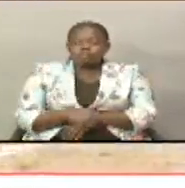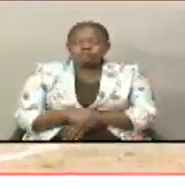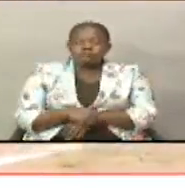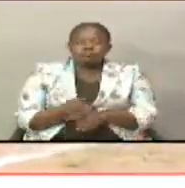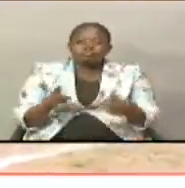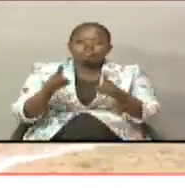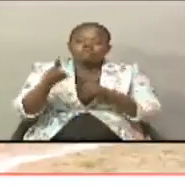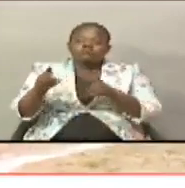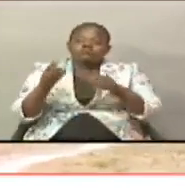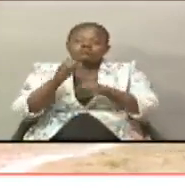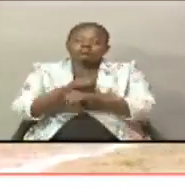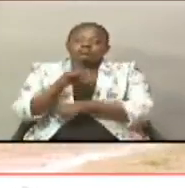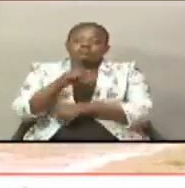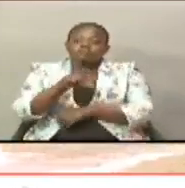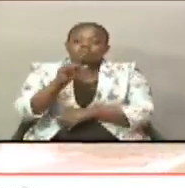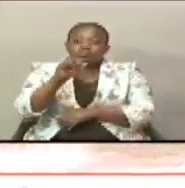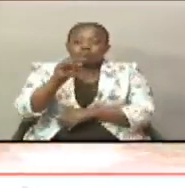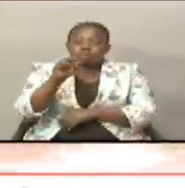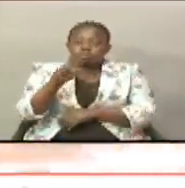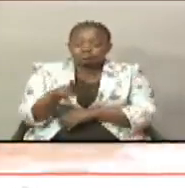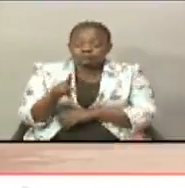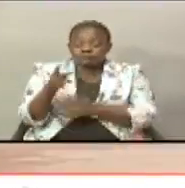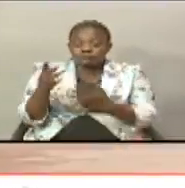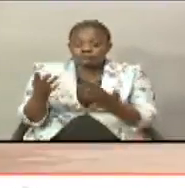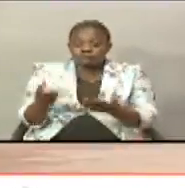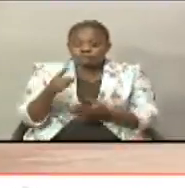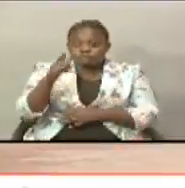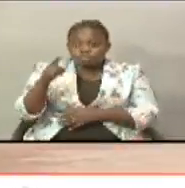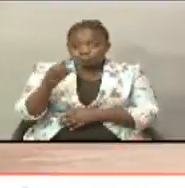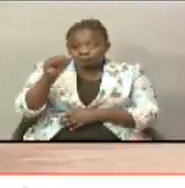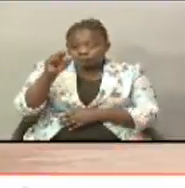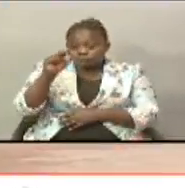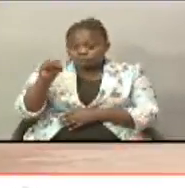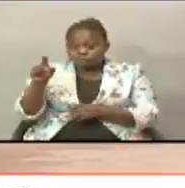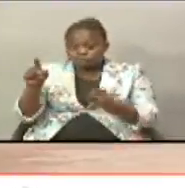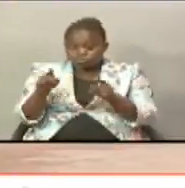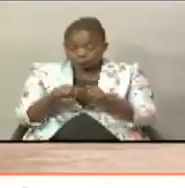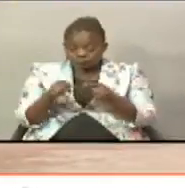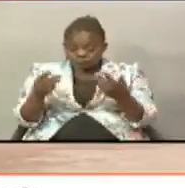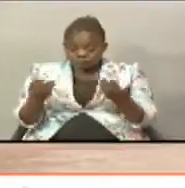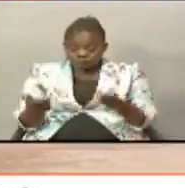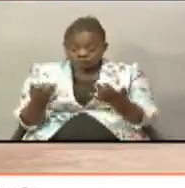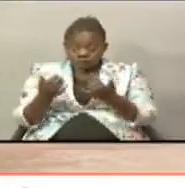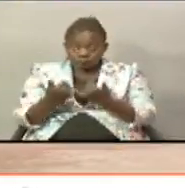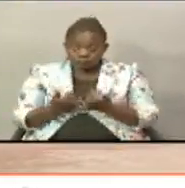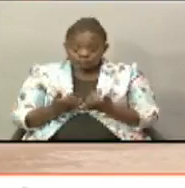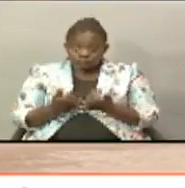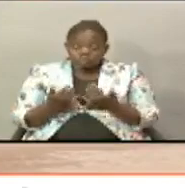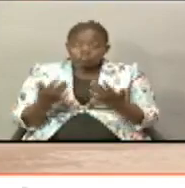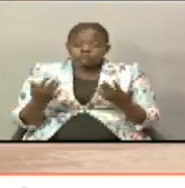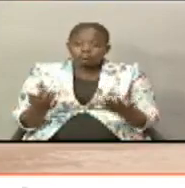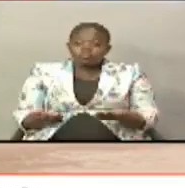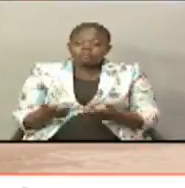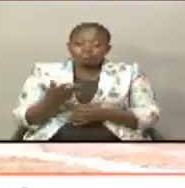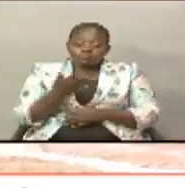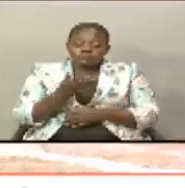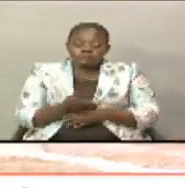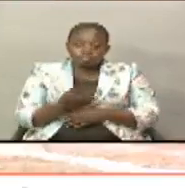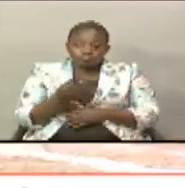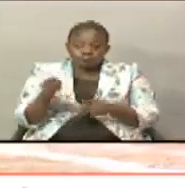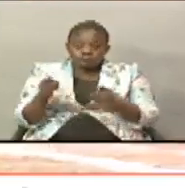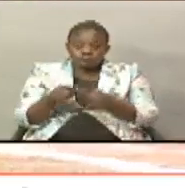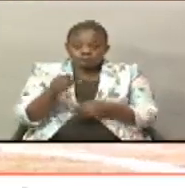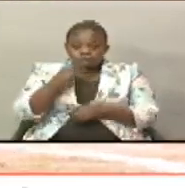Director wa masomero ga Landmark Junior Schools zana ni seta Dr. Haman Semakula ne mukyala we Roy Semakula babaddewo